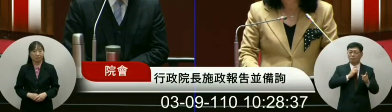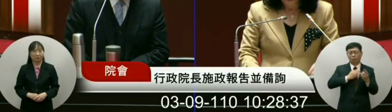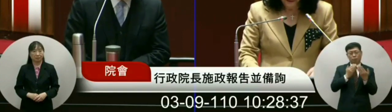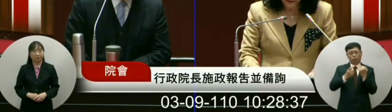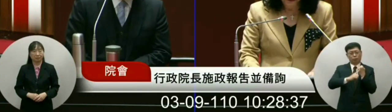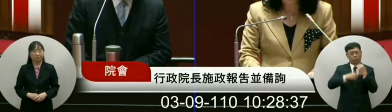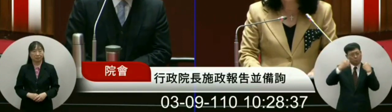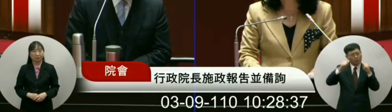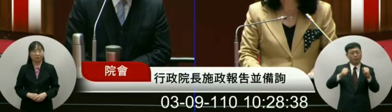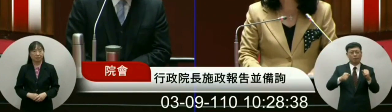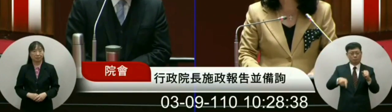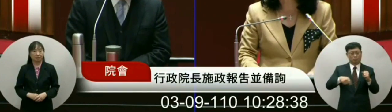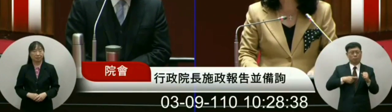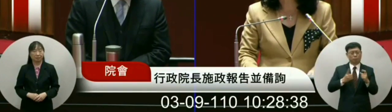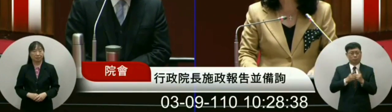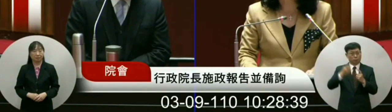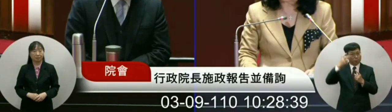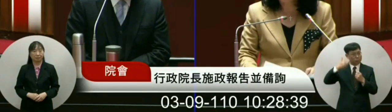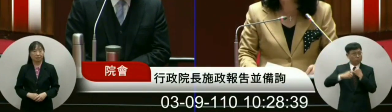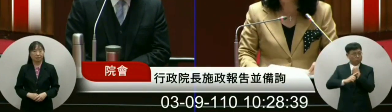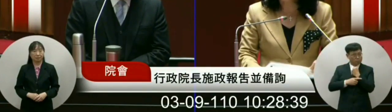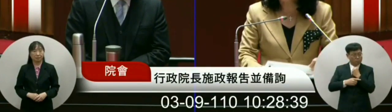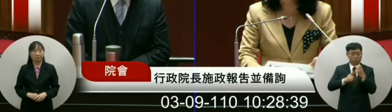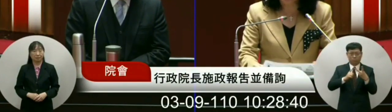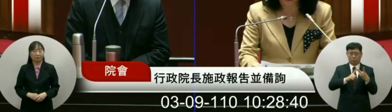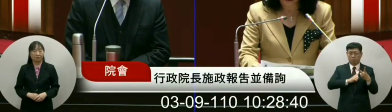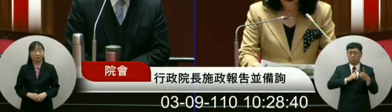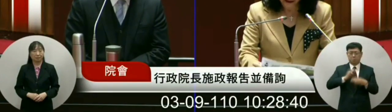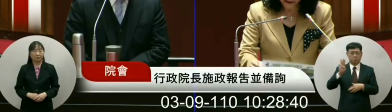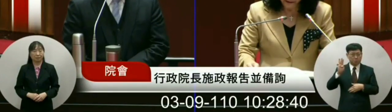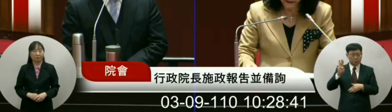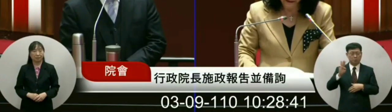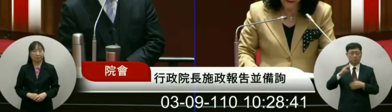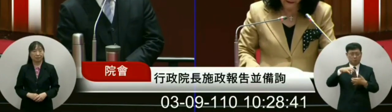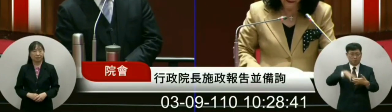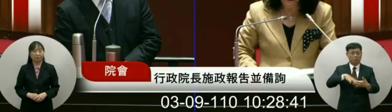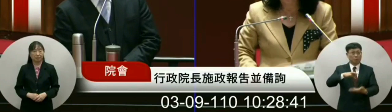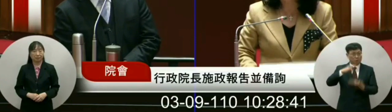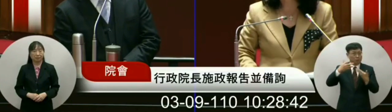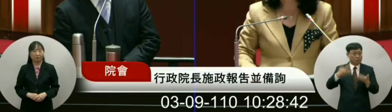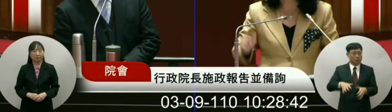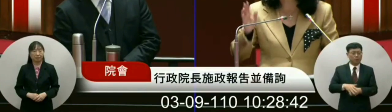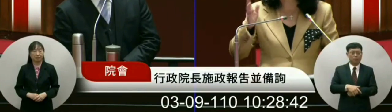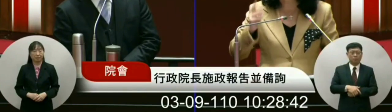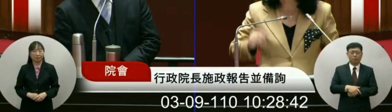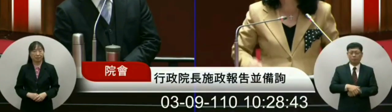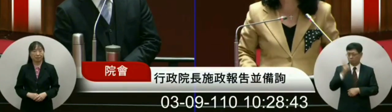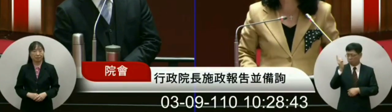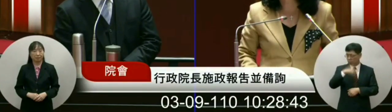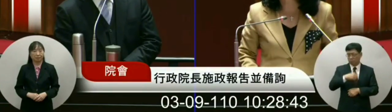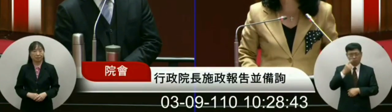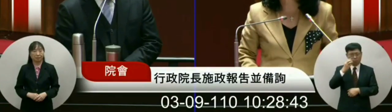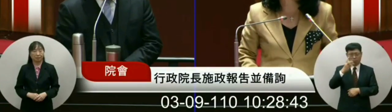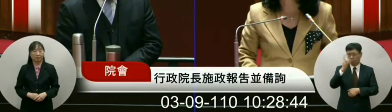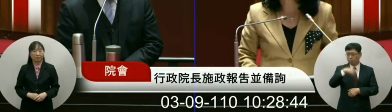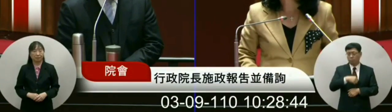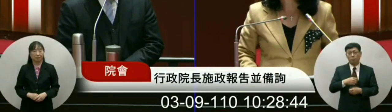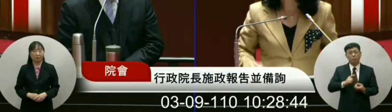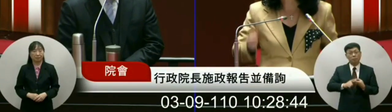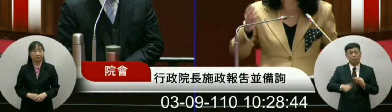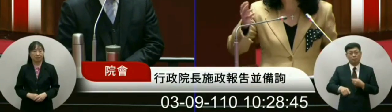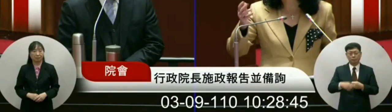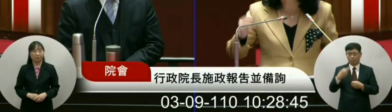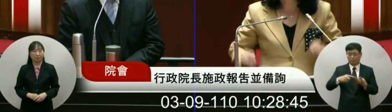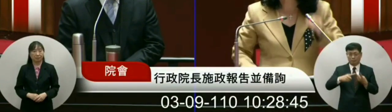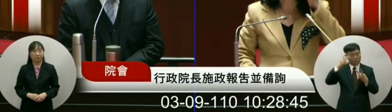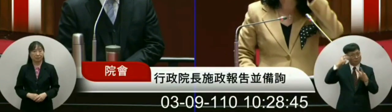律人，所以我们在这个宪法上面还有您的宣誓的内容的时候，你都讲说不可以有歧视，对不对？然